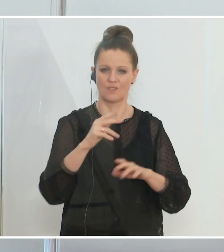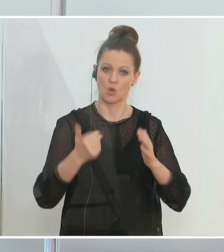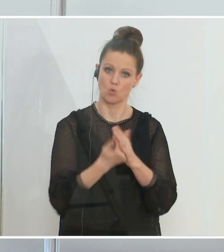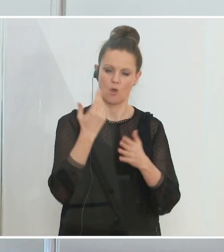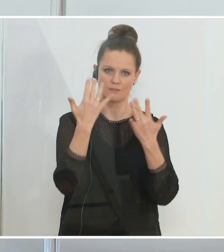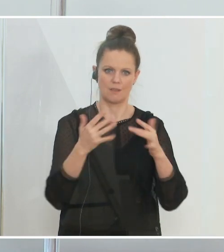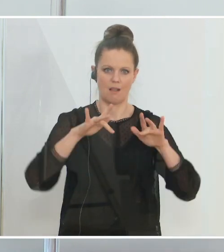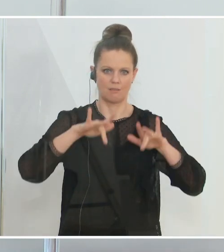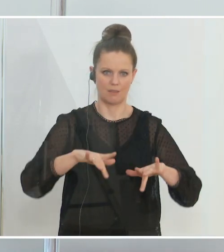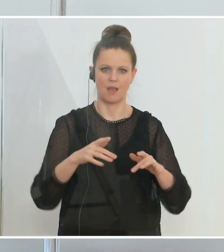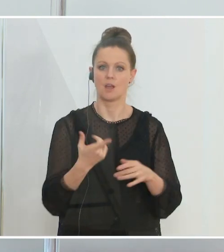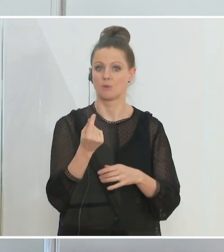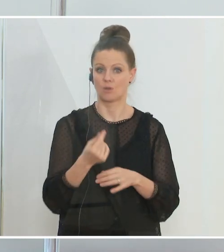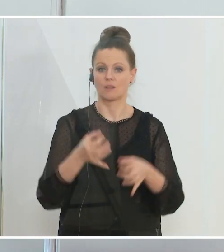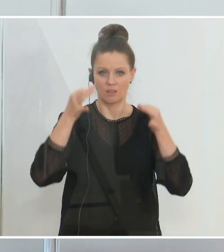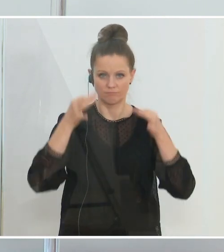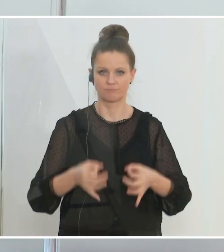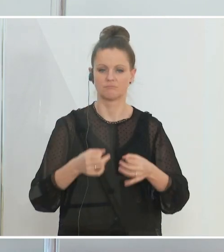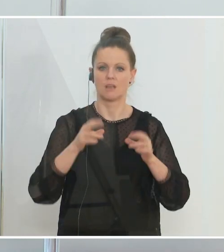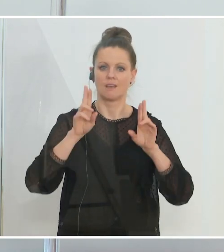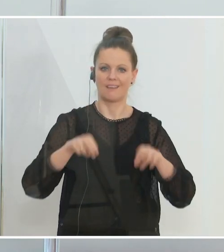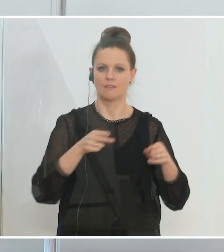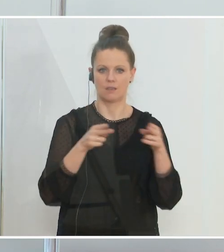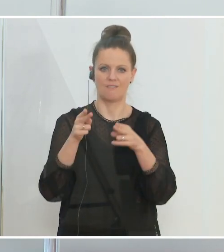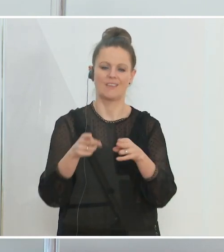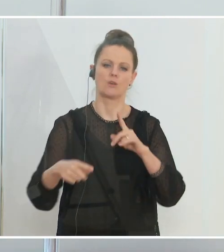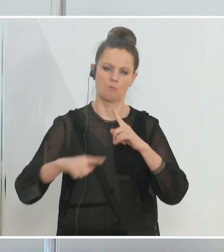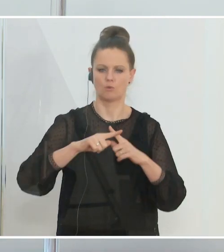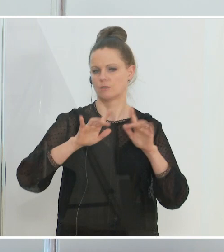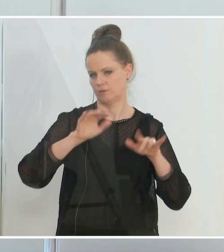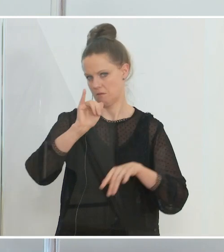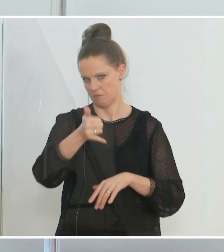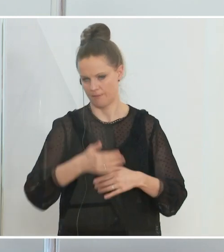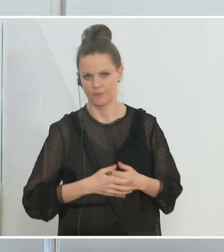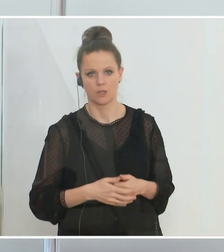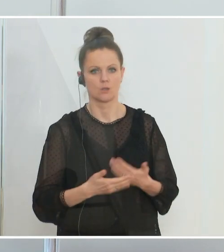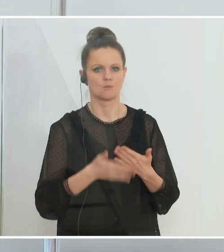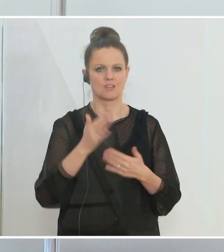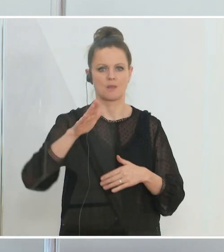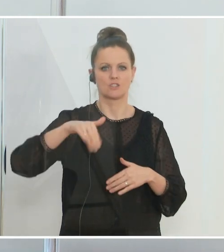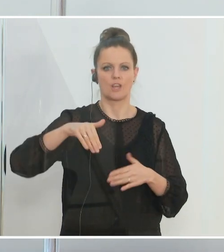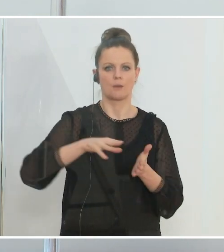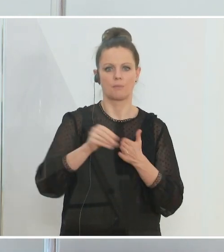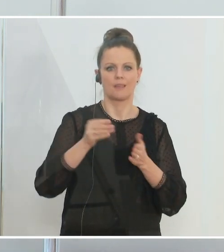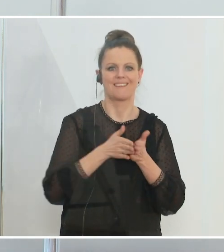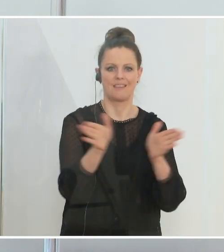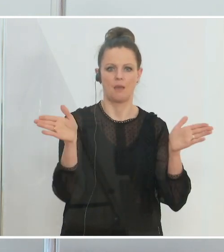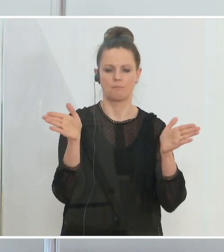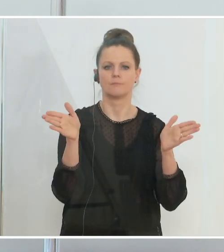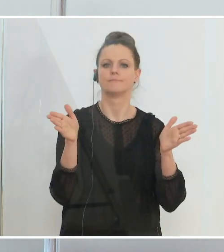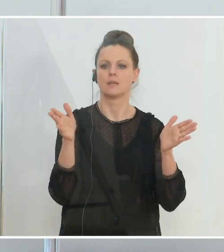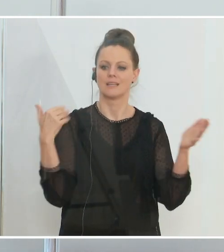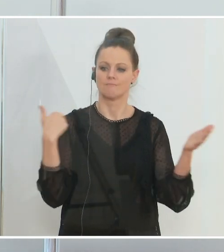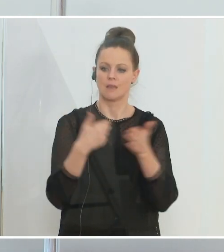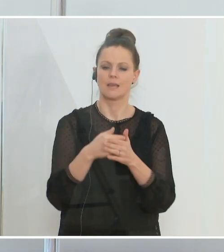gibt, dass die grundsätzlich in die richtige Richtung geht und positiv ist. Also zum Beispiel, was den Gender Pay Gap betrifft, hat er sich um ein Viertel in den